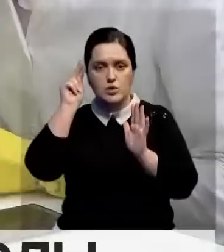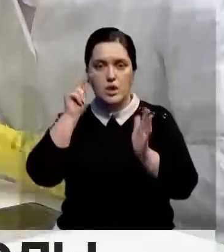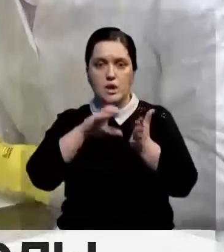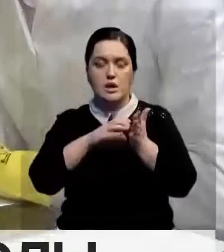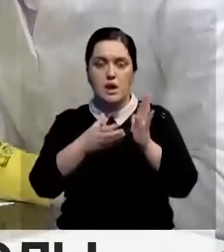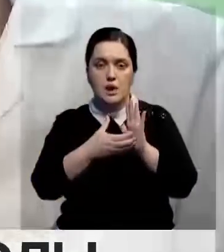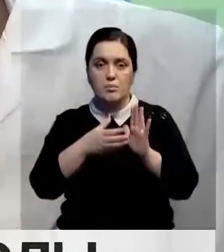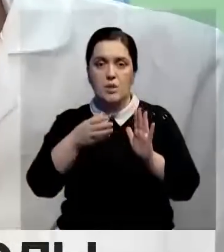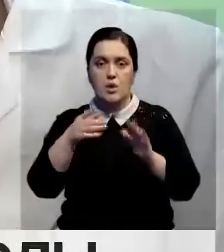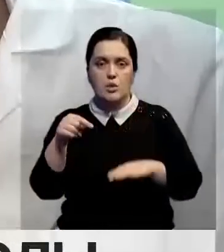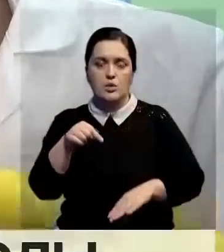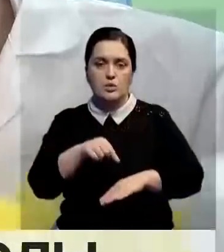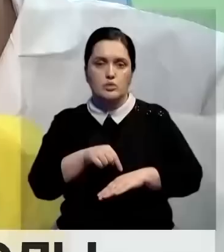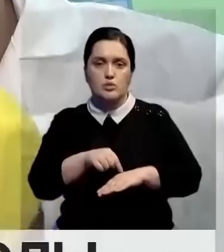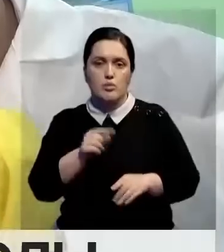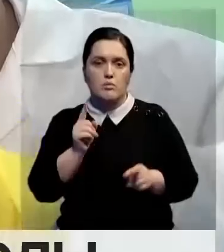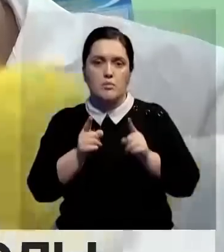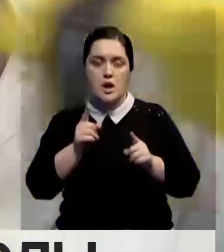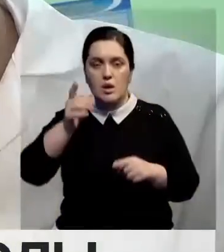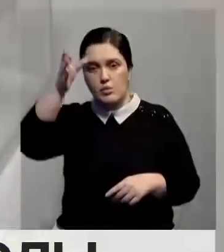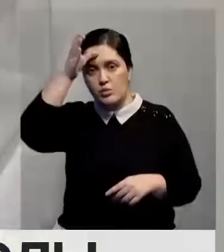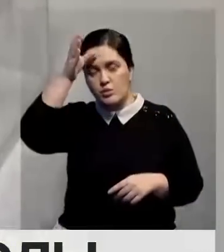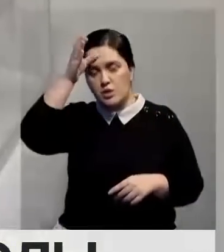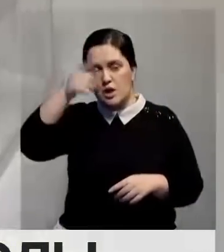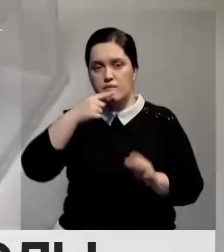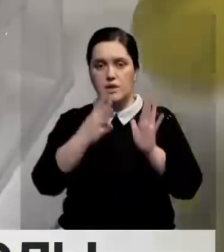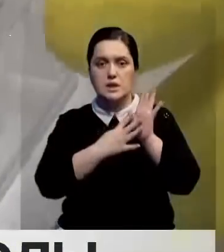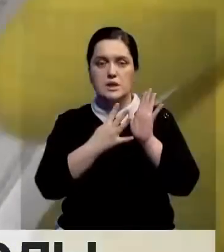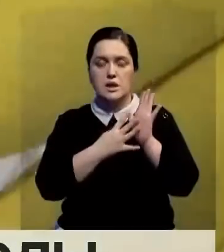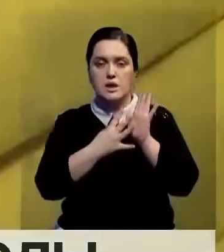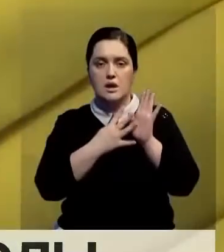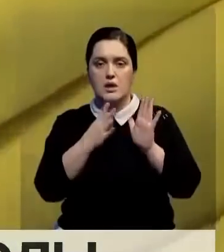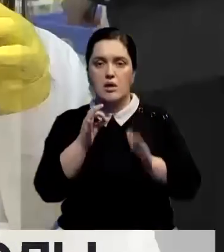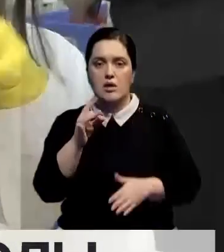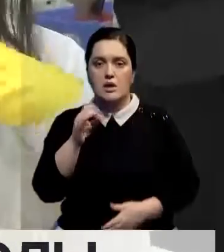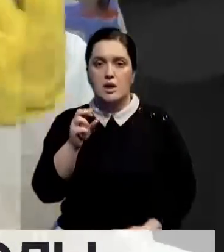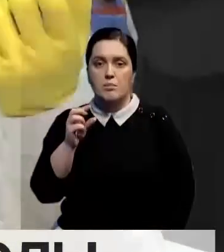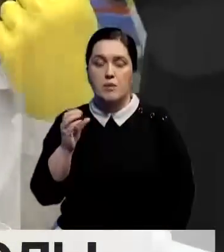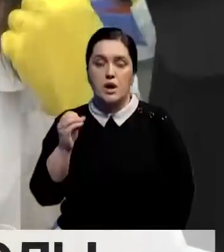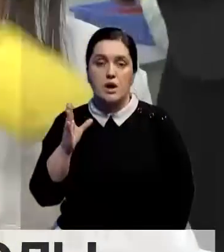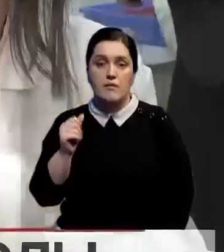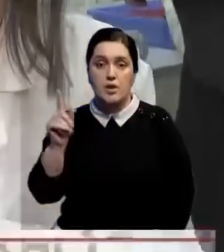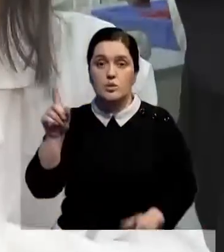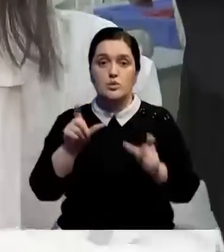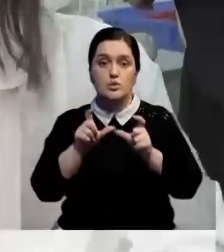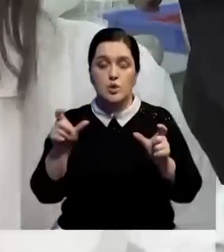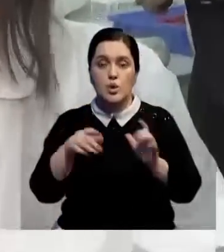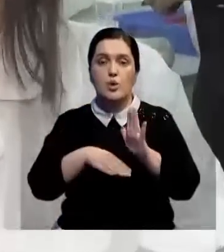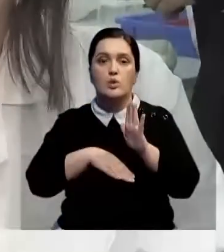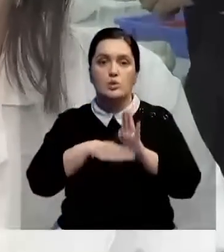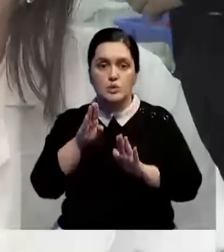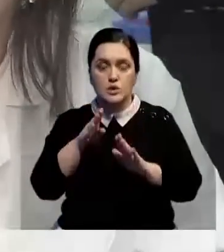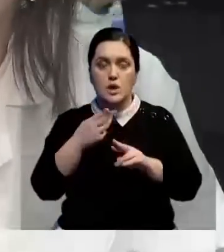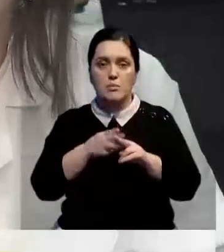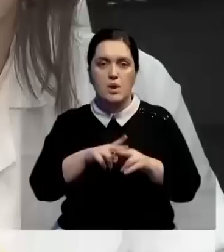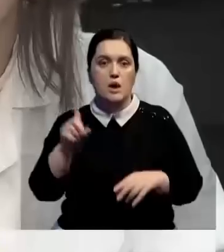кабинетов. На уроках чувствуем себя настоящими учеными, говорит девятиклассница Адель Уралбаева. Школа стала намного лучше и даже, могу